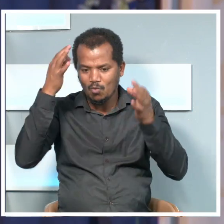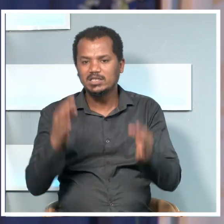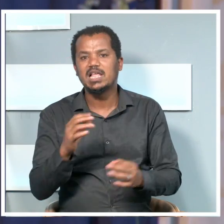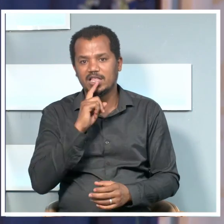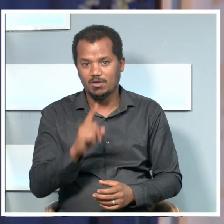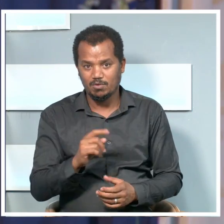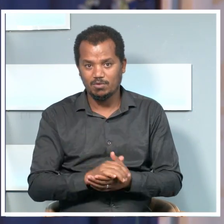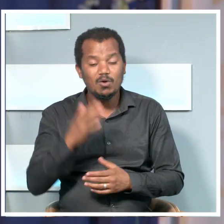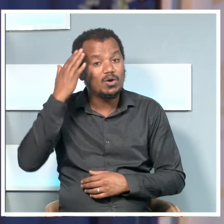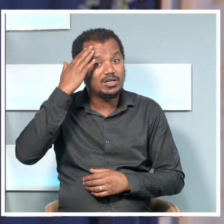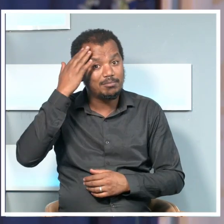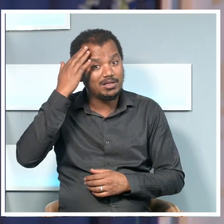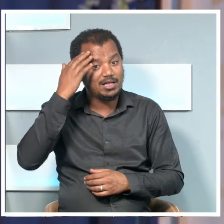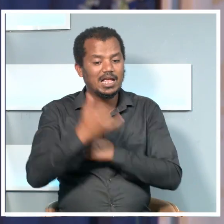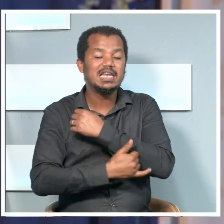ነው።